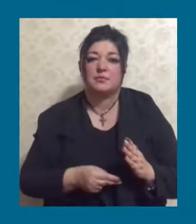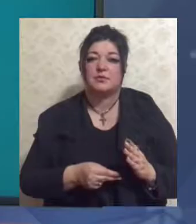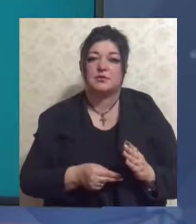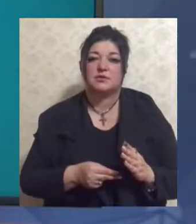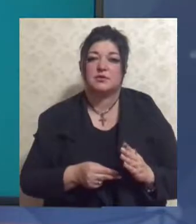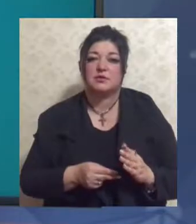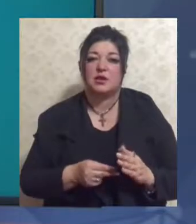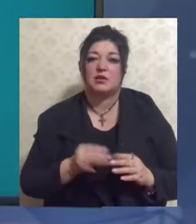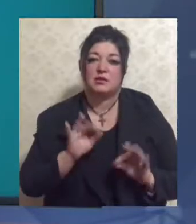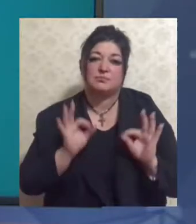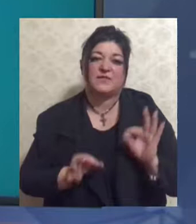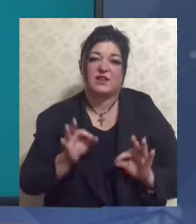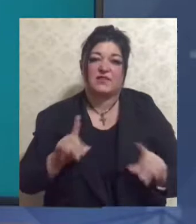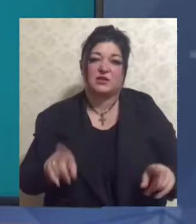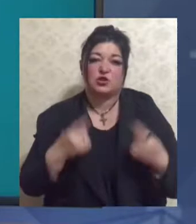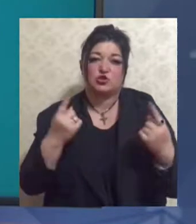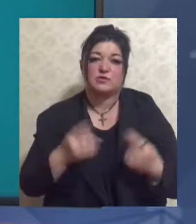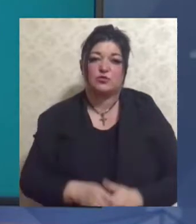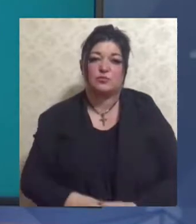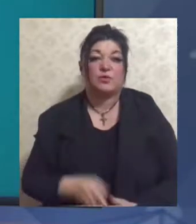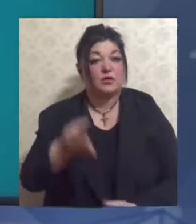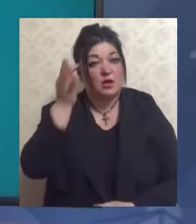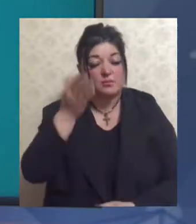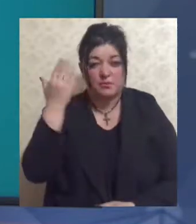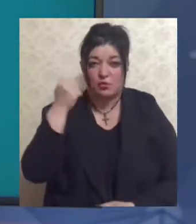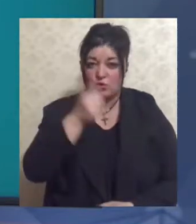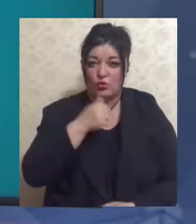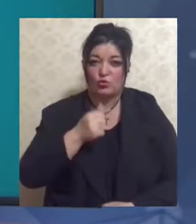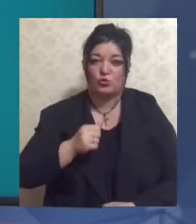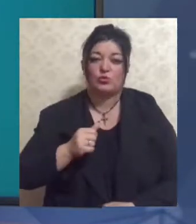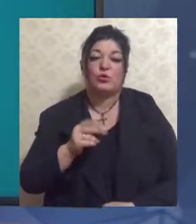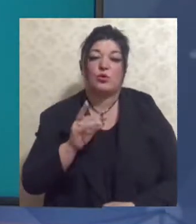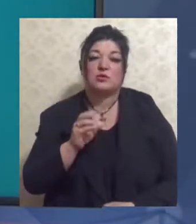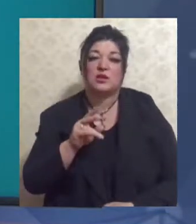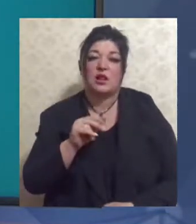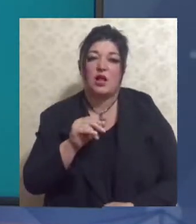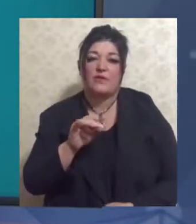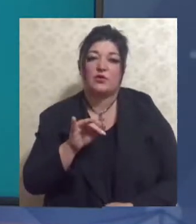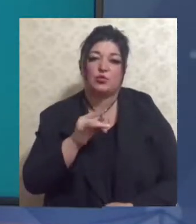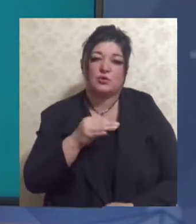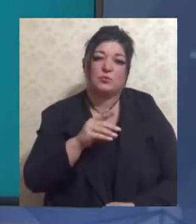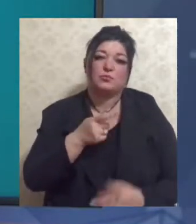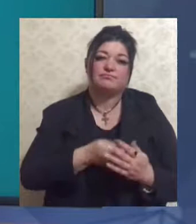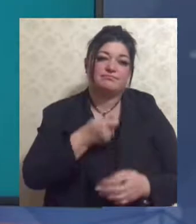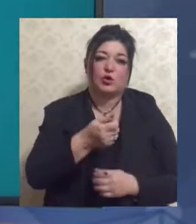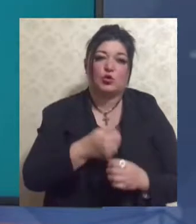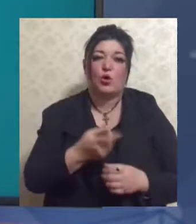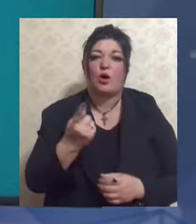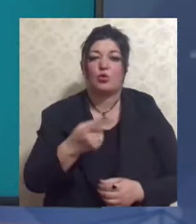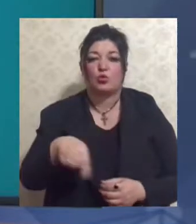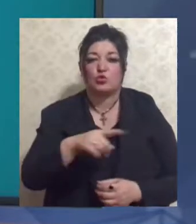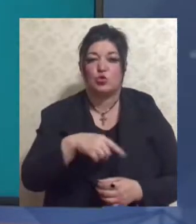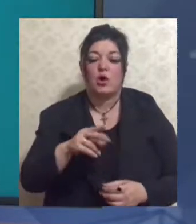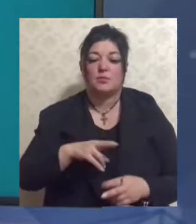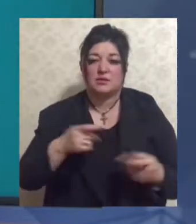восторжествует. Нагадаємо, минулого року Юрій Сухін та Костянтин Талалаєв подали позов до Окружного адміністративного суду